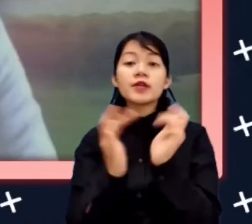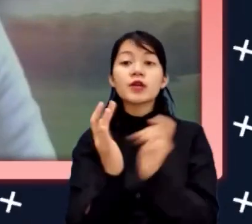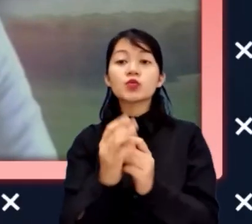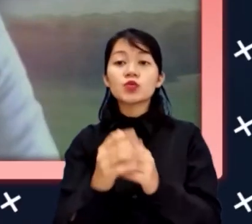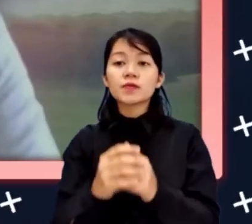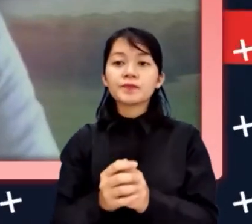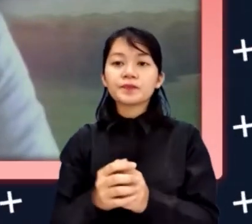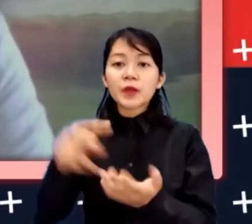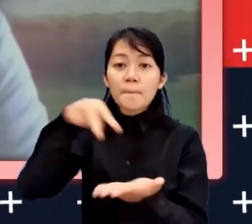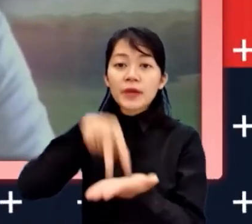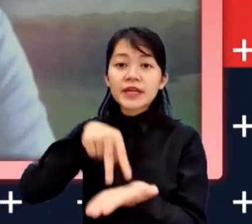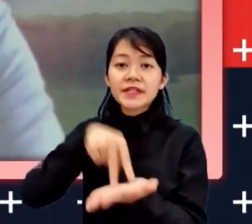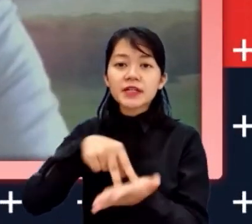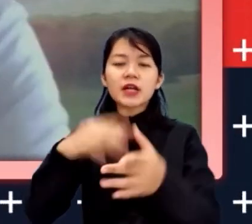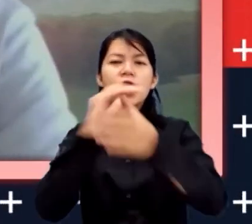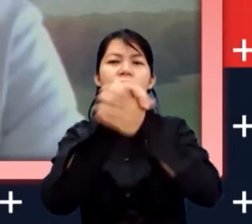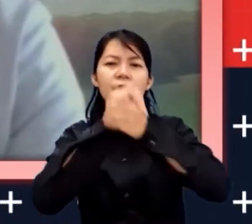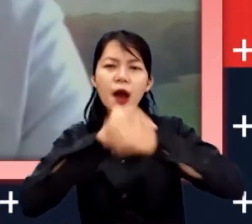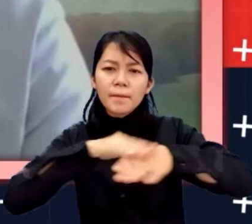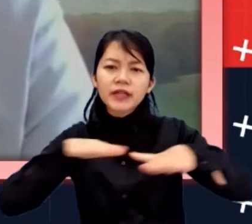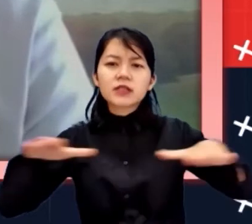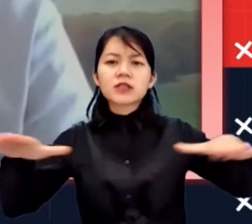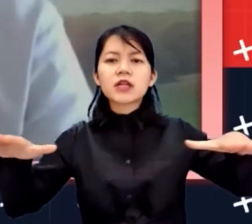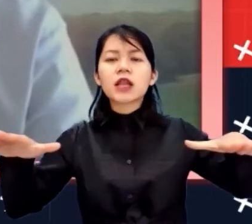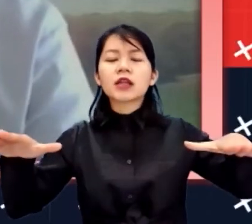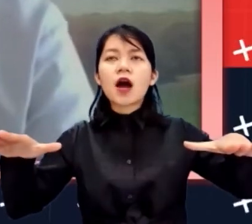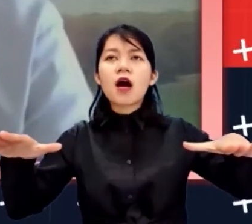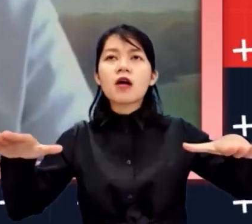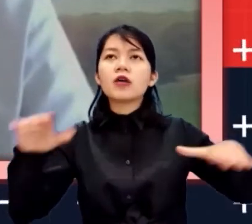bagi kamu. Kenapa mereka berkumpul